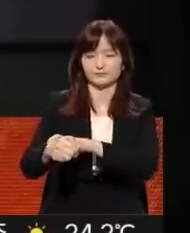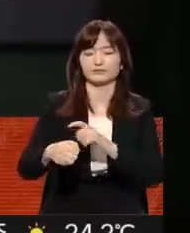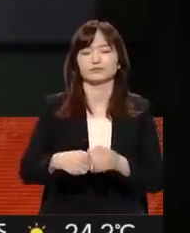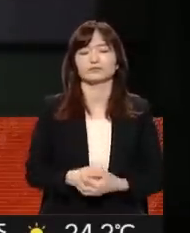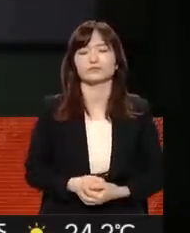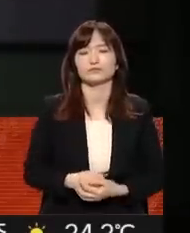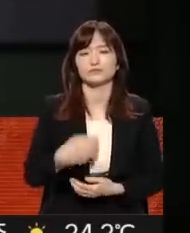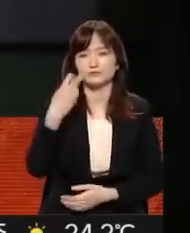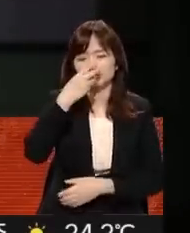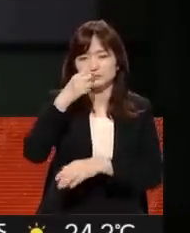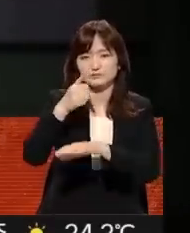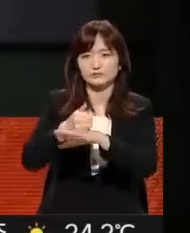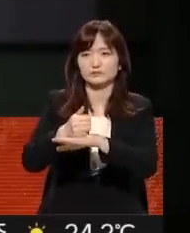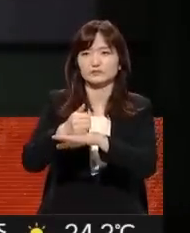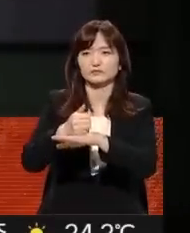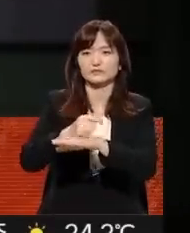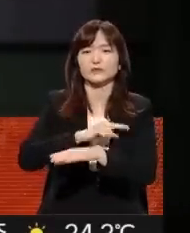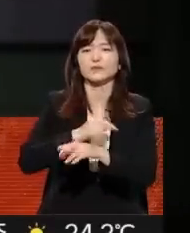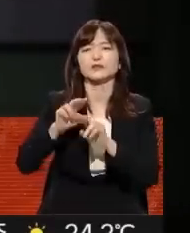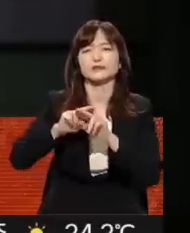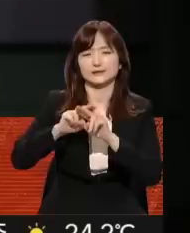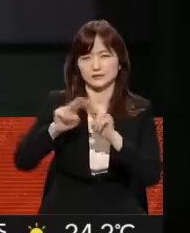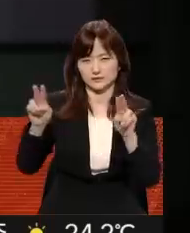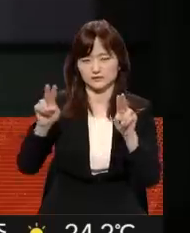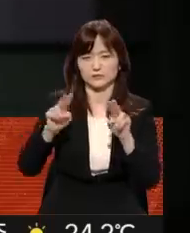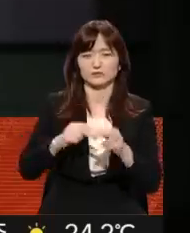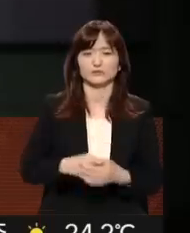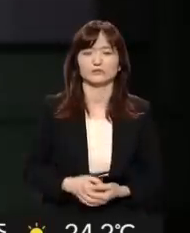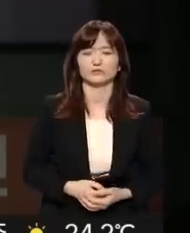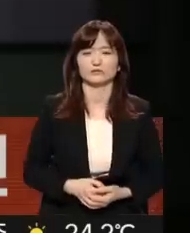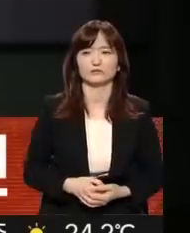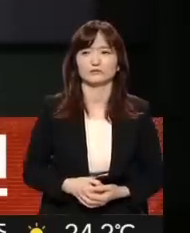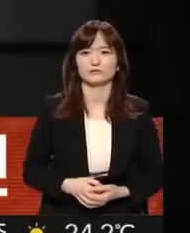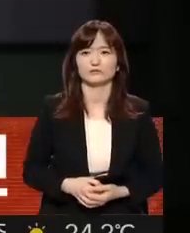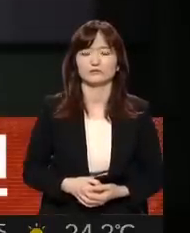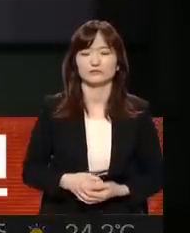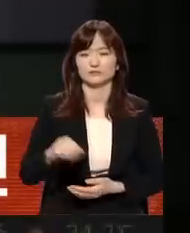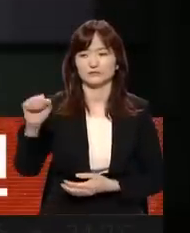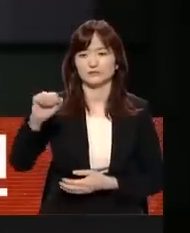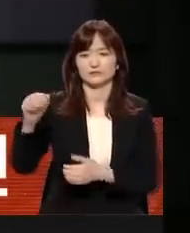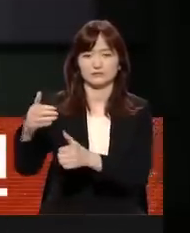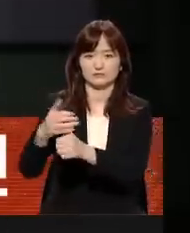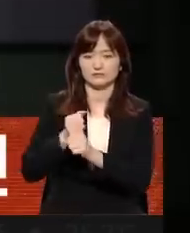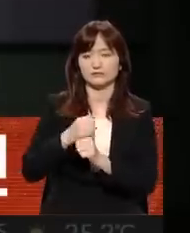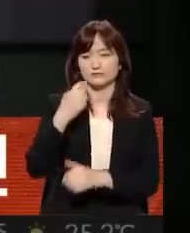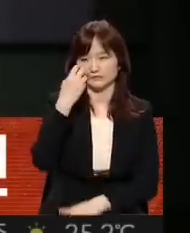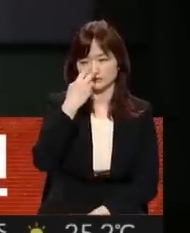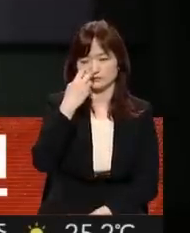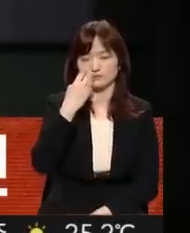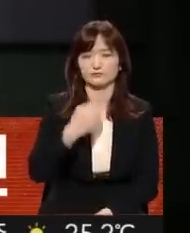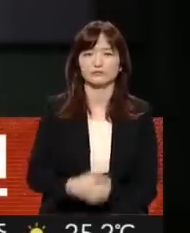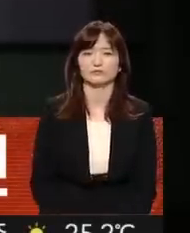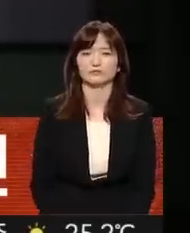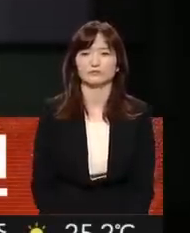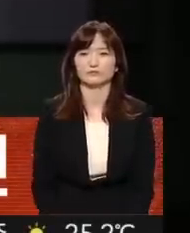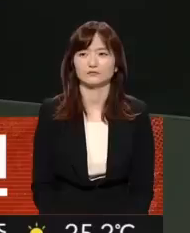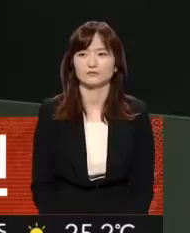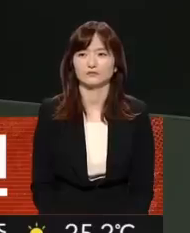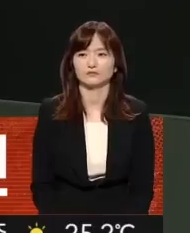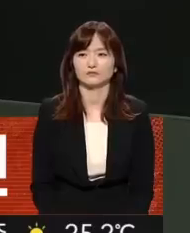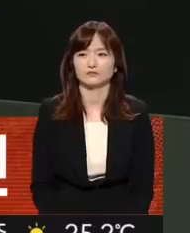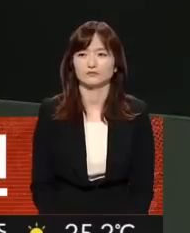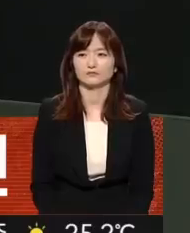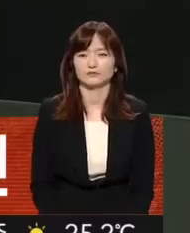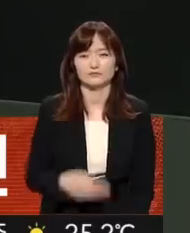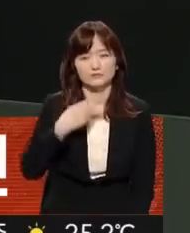음주 측정해보니까 역시나 면허 취소 수치가 나왔습니다. 경찰은 이 해당 운전자를 입건해서 조사하고 있습니다. 예, 아 진짜